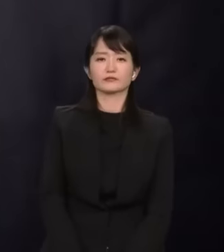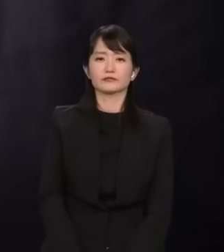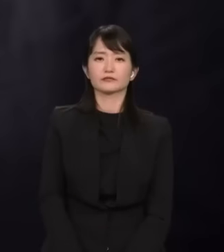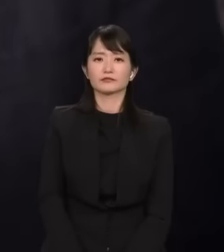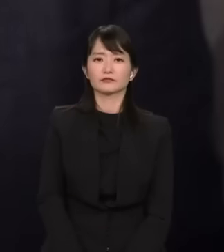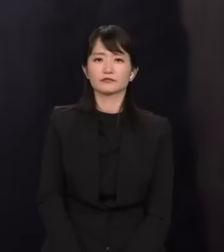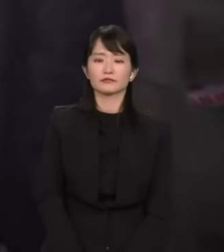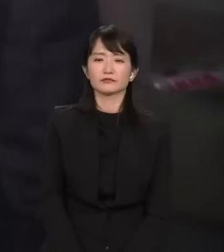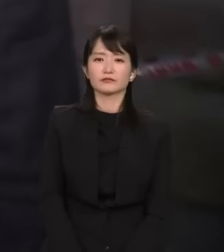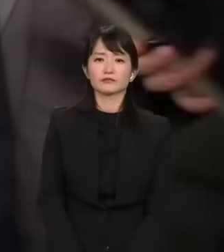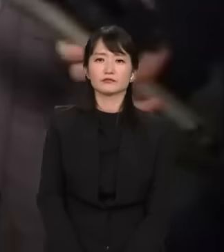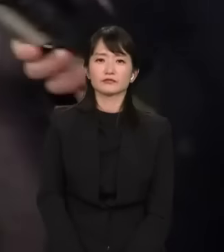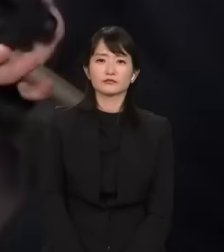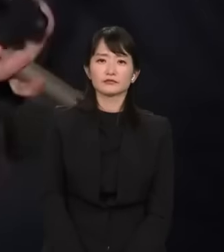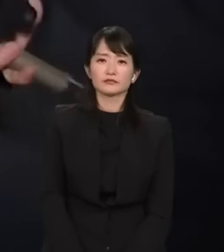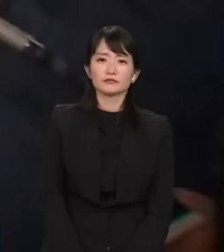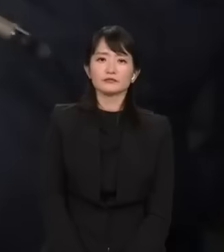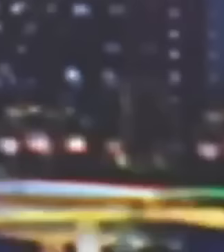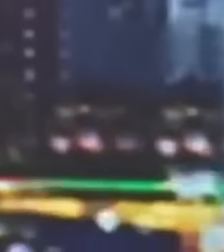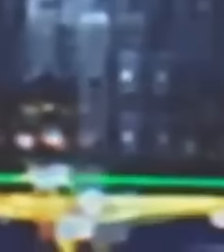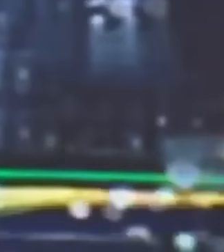JTBC 김필주입니다.